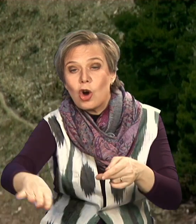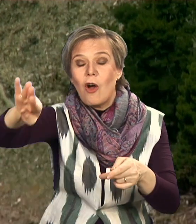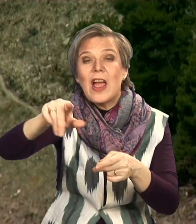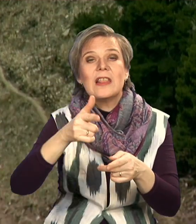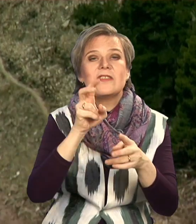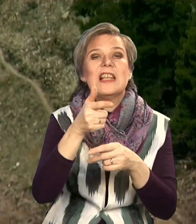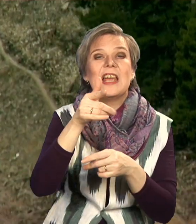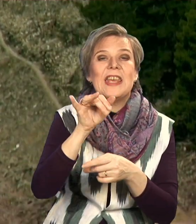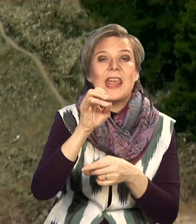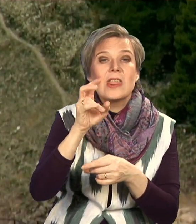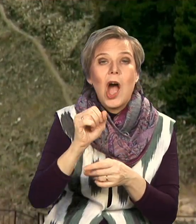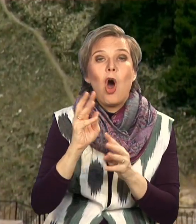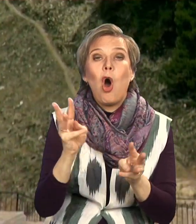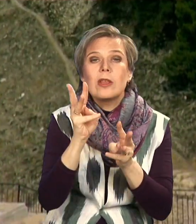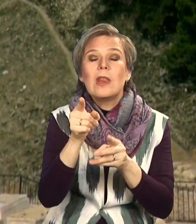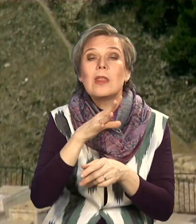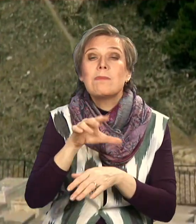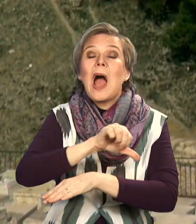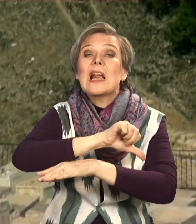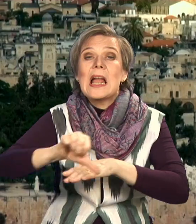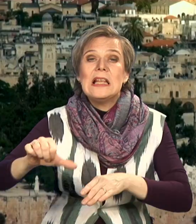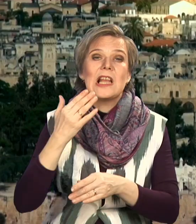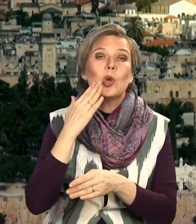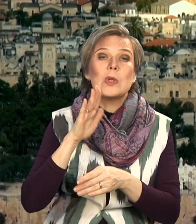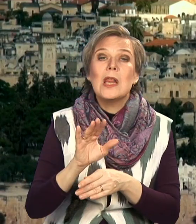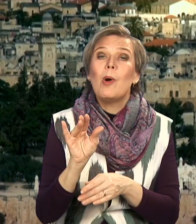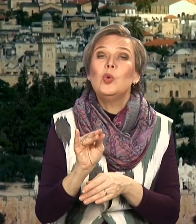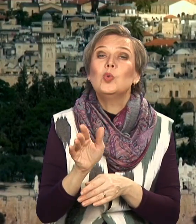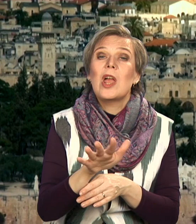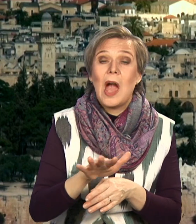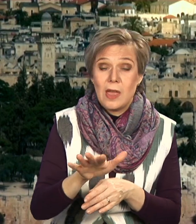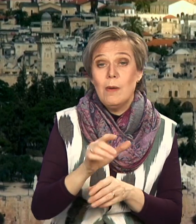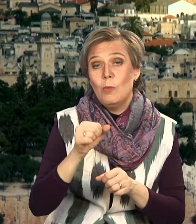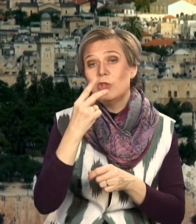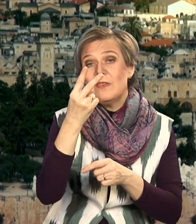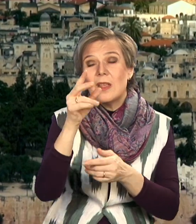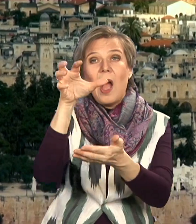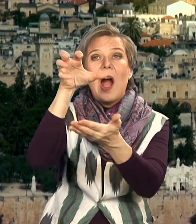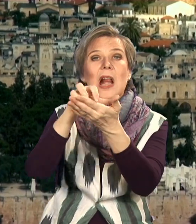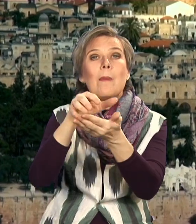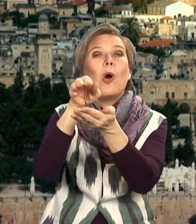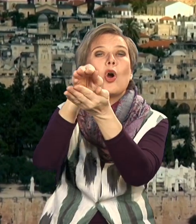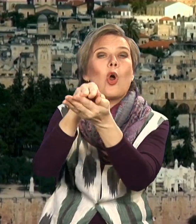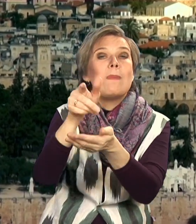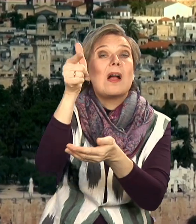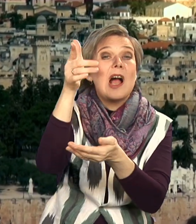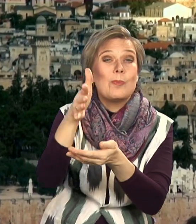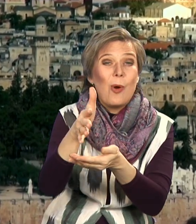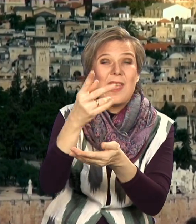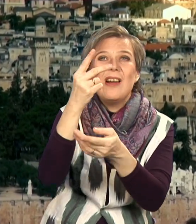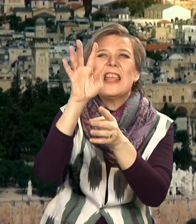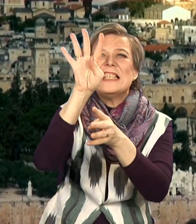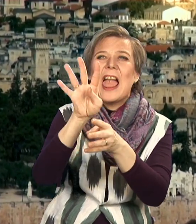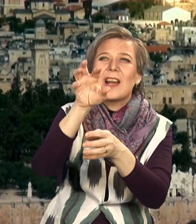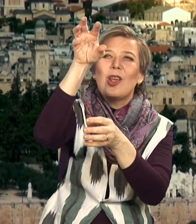гиенна огненная. И это была граница Иерусалима южная. Мы можем видеть с вами храм Гроба Господня внутри города. Вот эти два серых